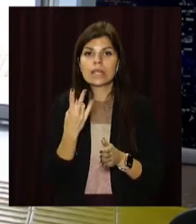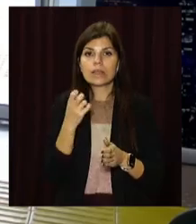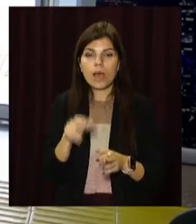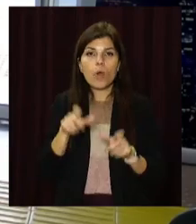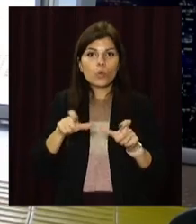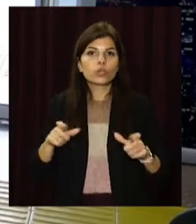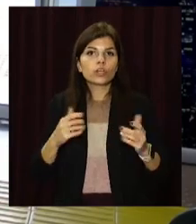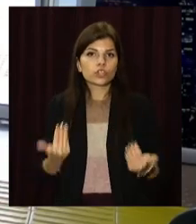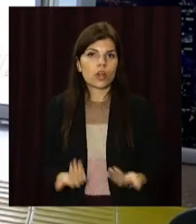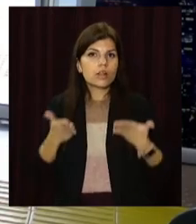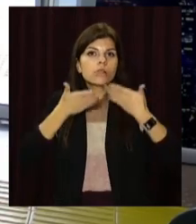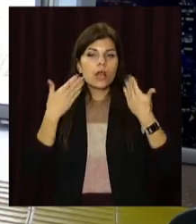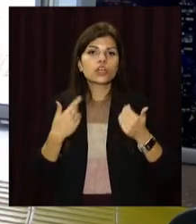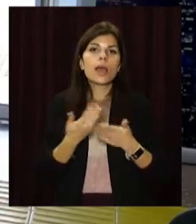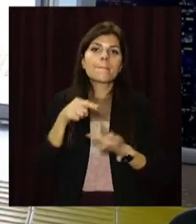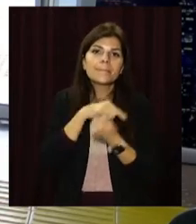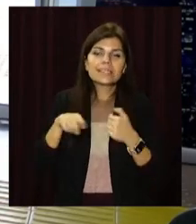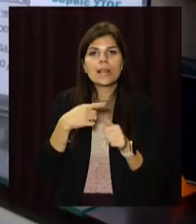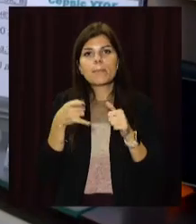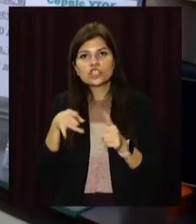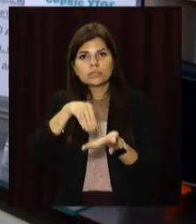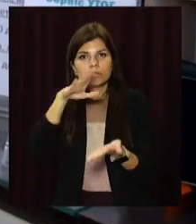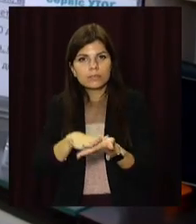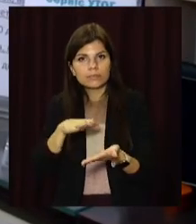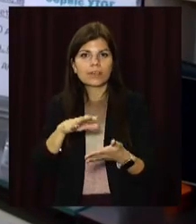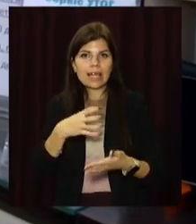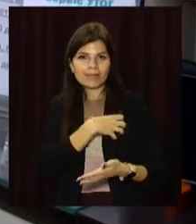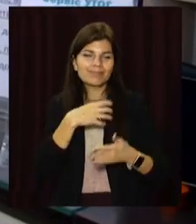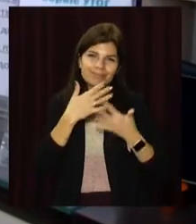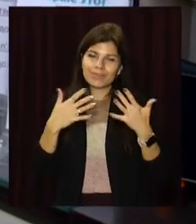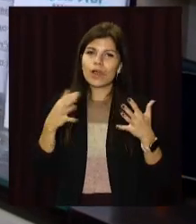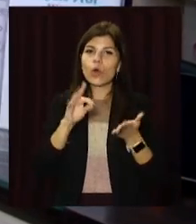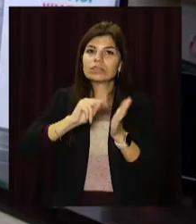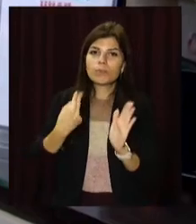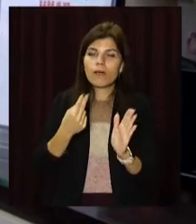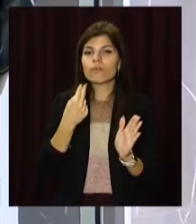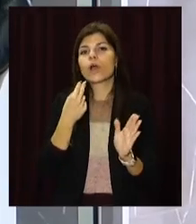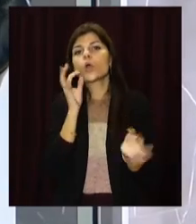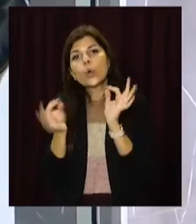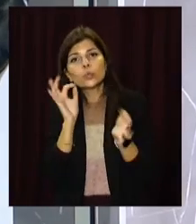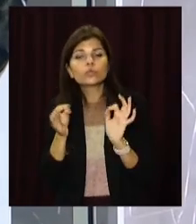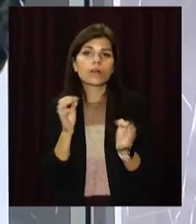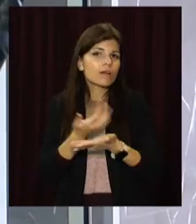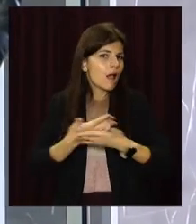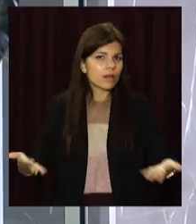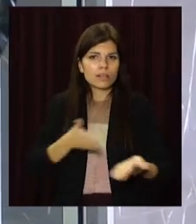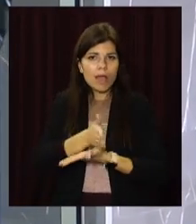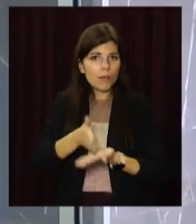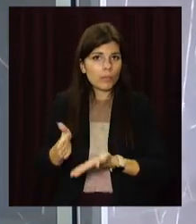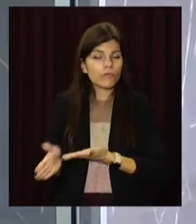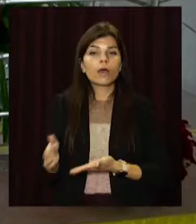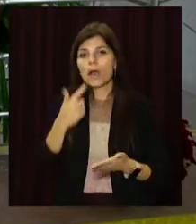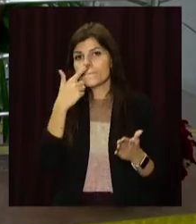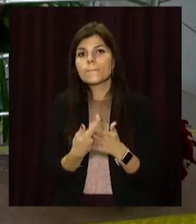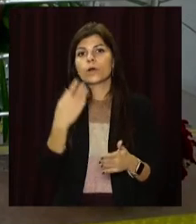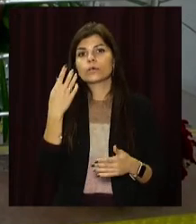життя містян. Зареєструвати бізнес чи автомобіль, взяти довідку про склад родини, отримати консультації фахівців різних напрямків – загалом